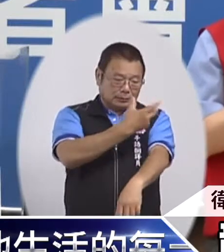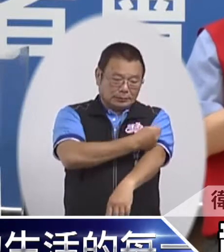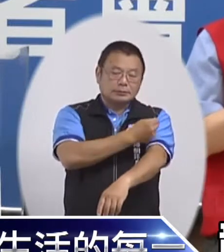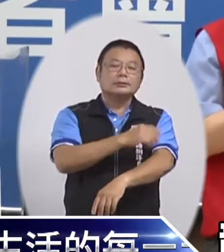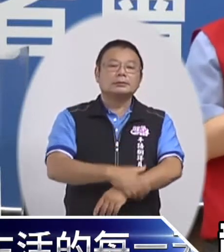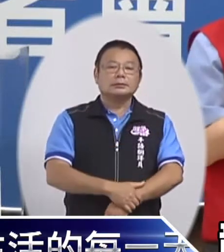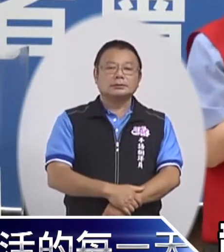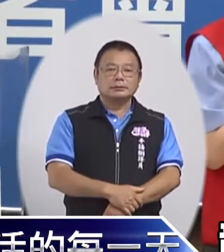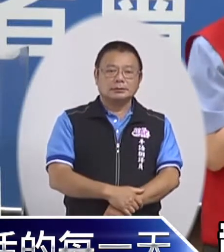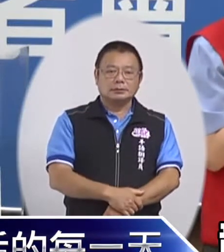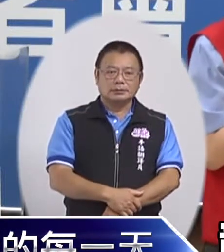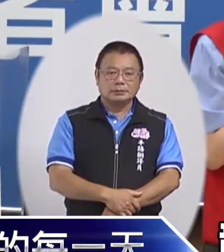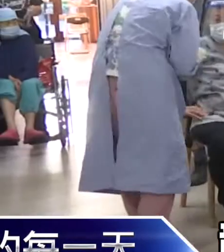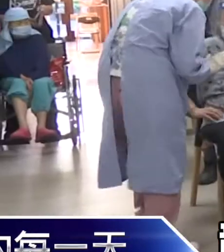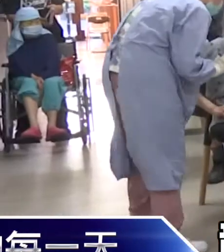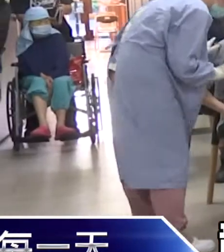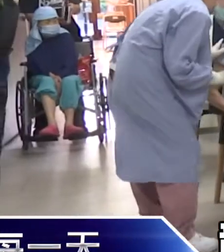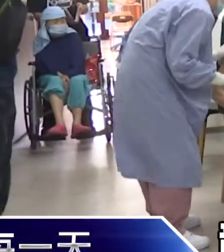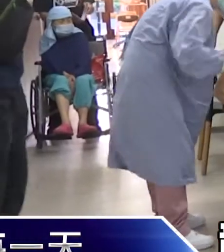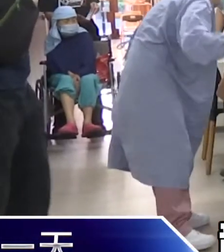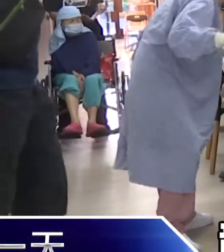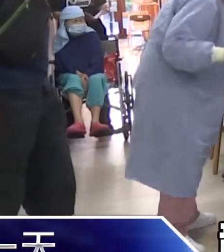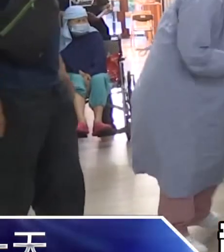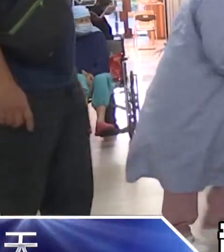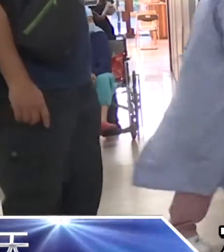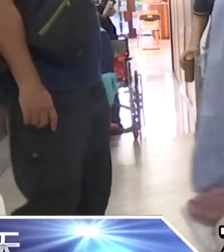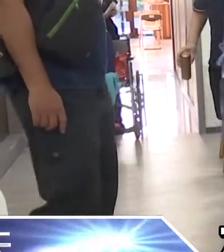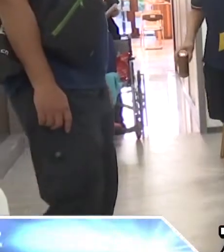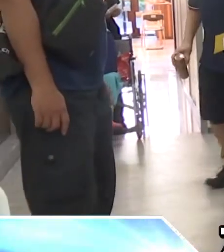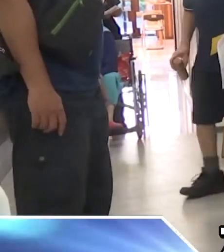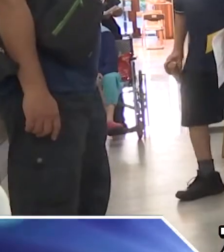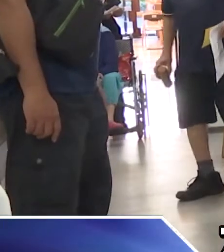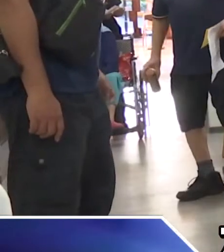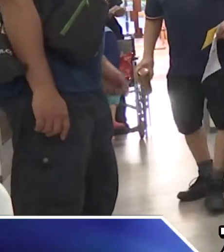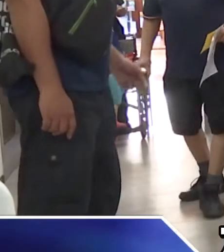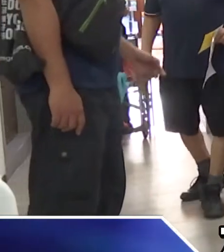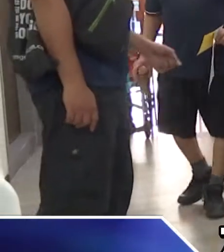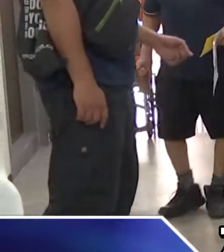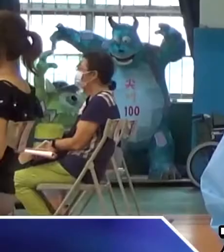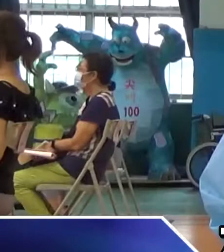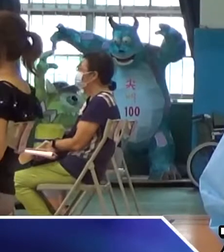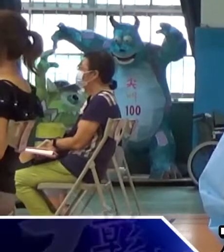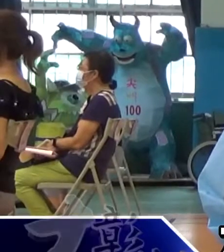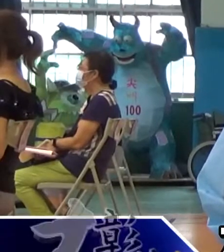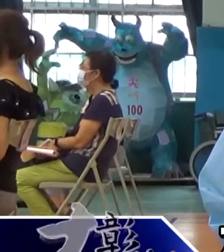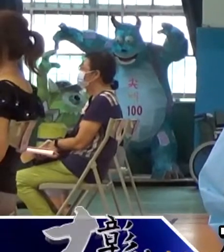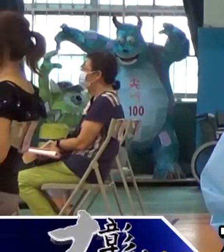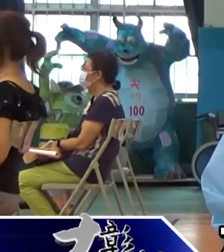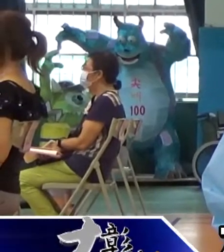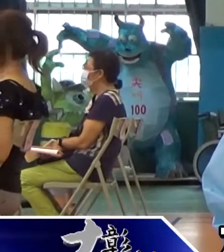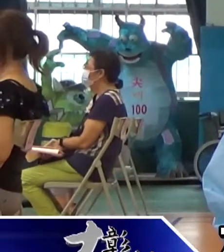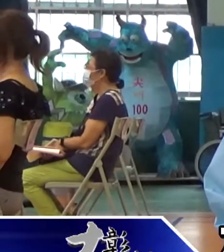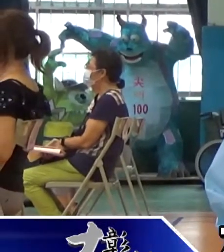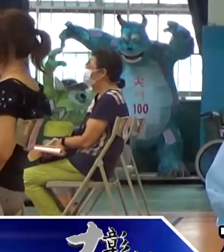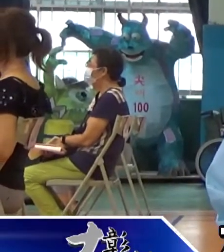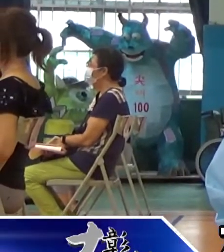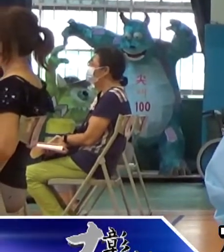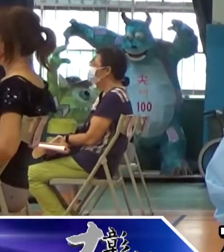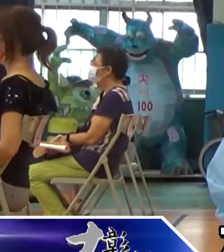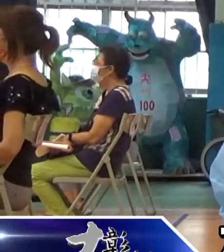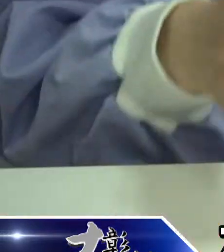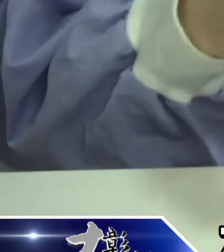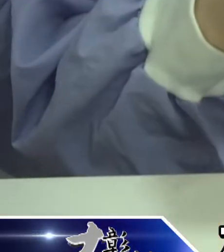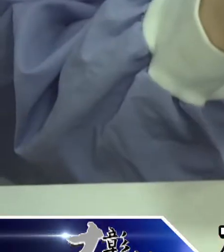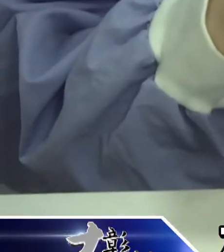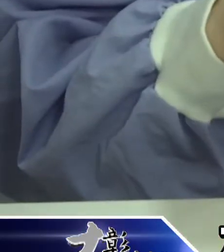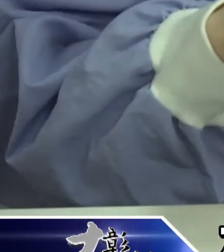地点去做接种。 卫生局指出，做疫苗不只是保护自己，也是保护厝内面的人，高龄者或者是有